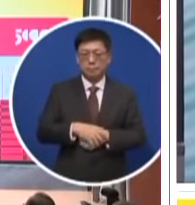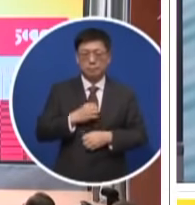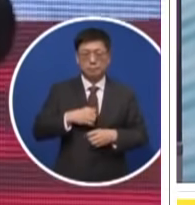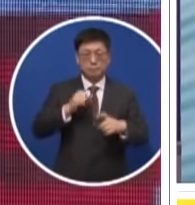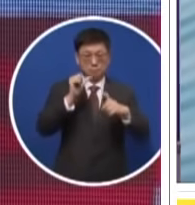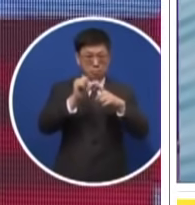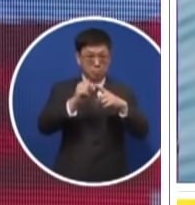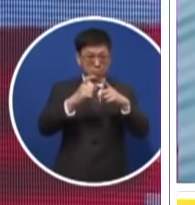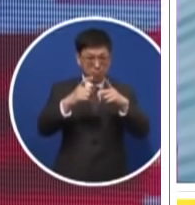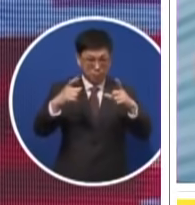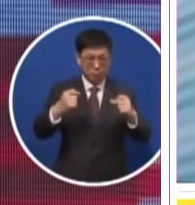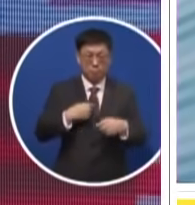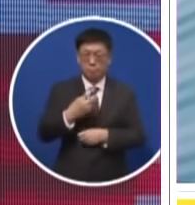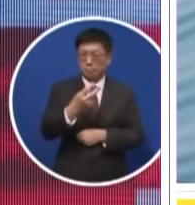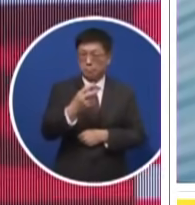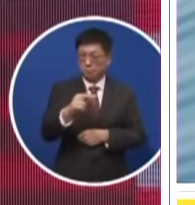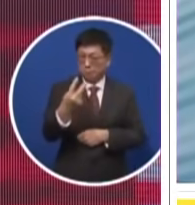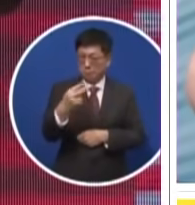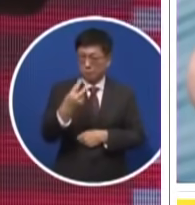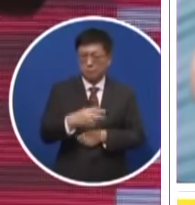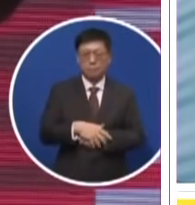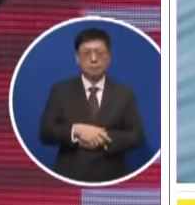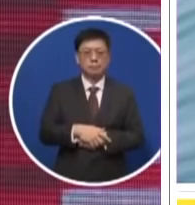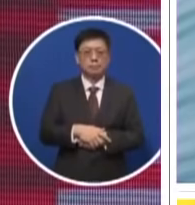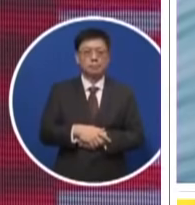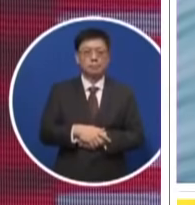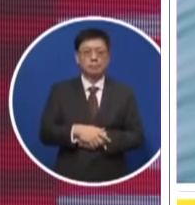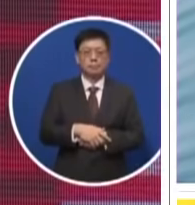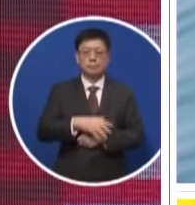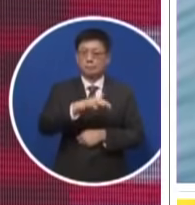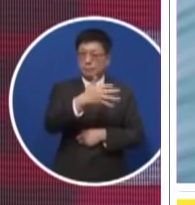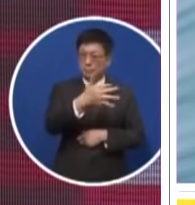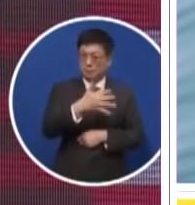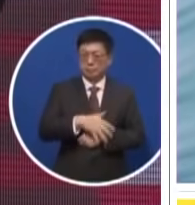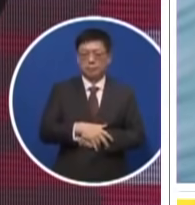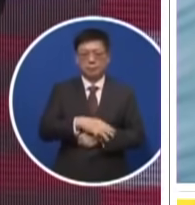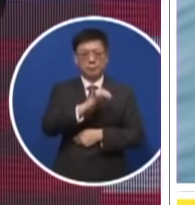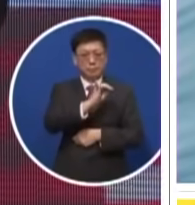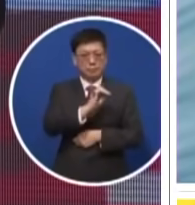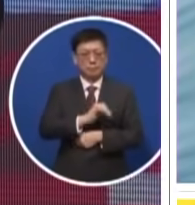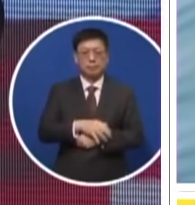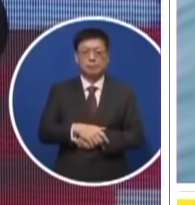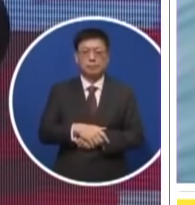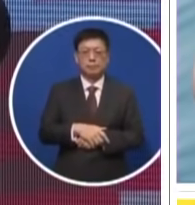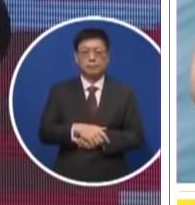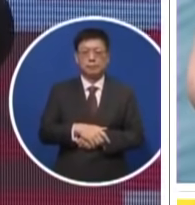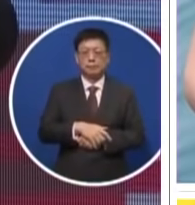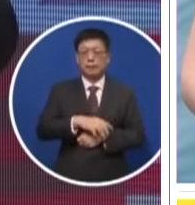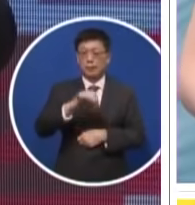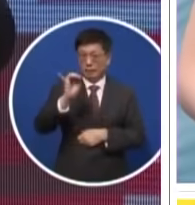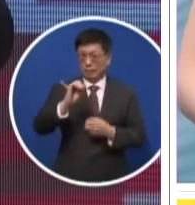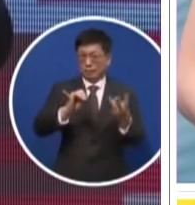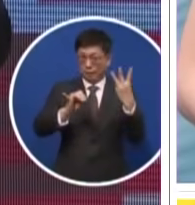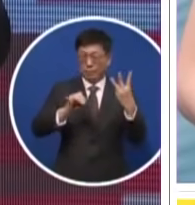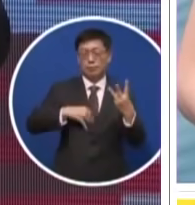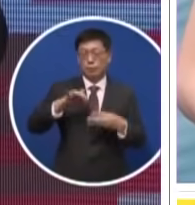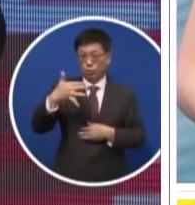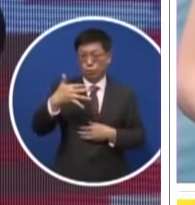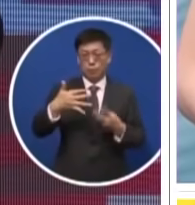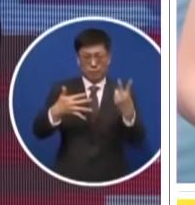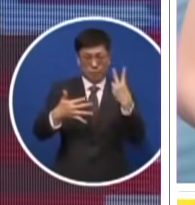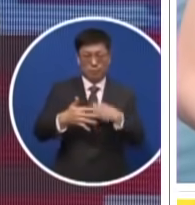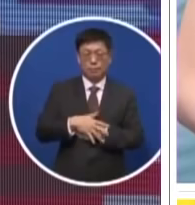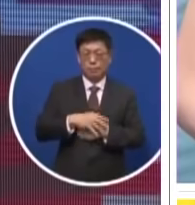是无党籍的， 是， 但是至少他比较 重。这里长是民众党的， 是他民众。那他去发的时候，哎、欸，我立上镰刀四个人